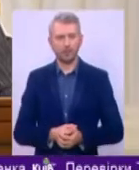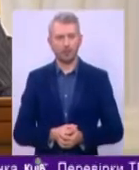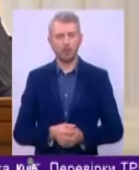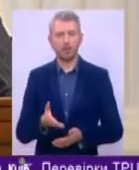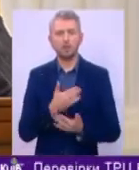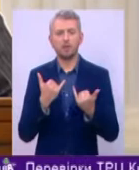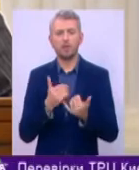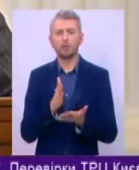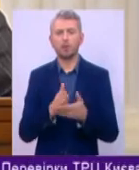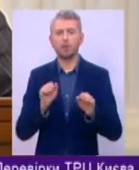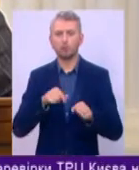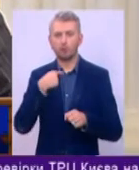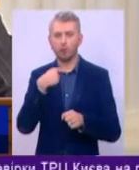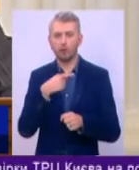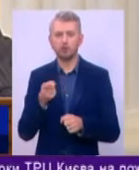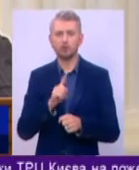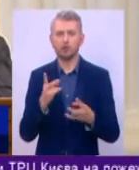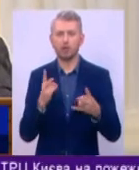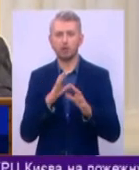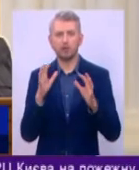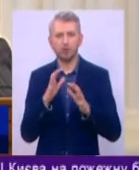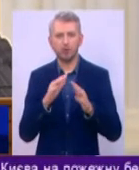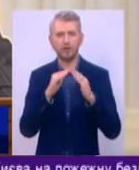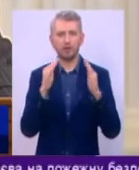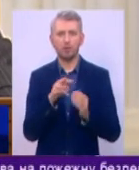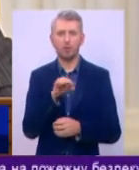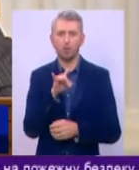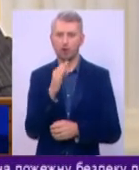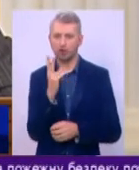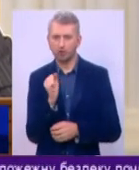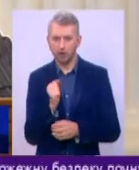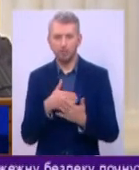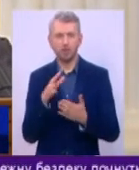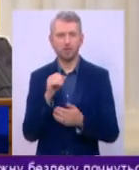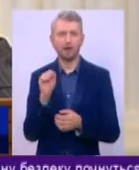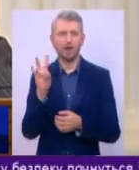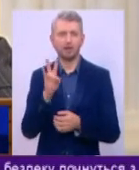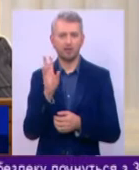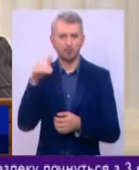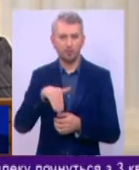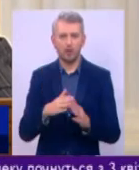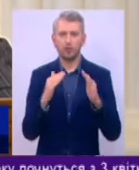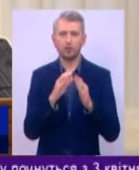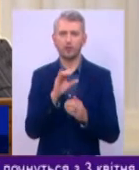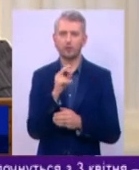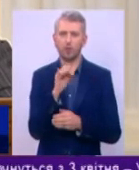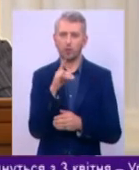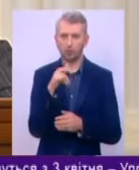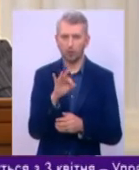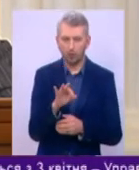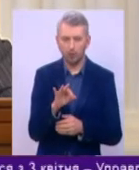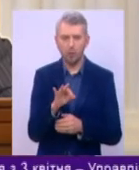Ми сьогодні маємо можливість говорити про те, що треба зберігати садибу Бумрашка, майже весь Андріївський узвіз, будинок Сікорського, замок барона Штейнгеля,